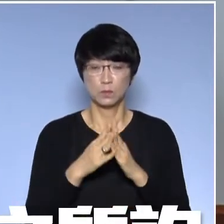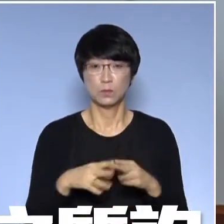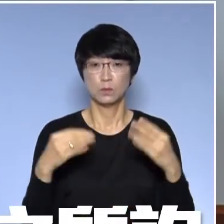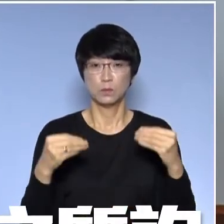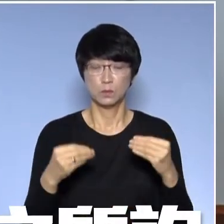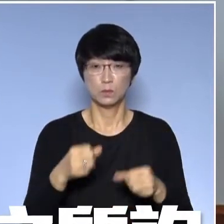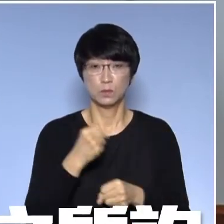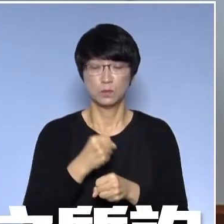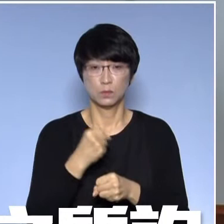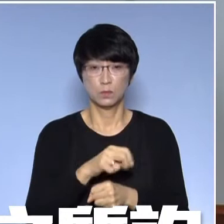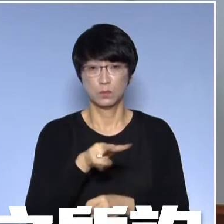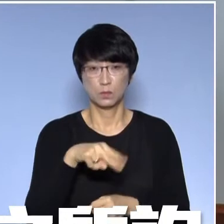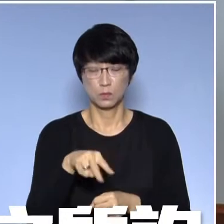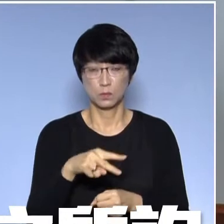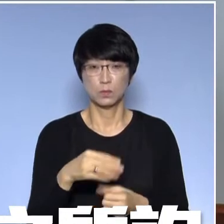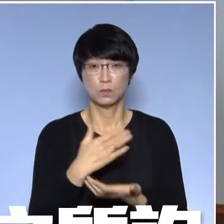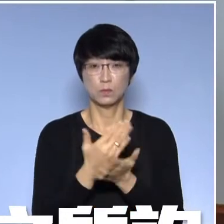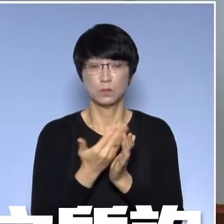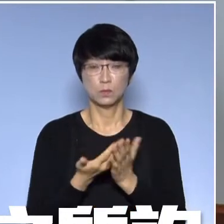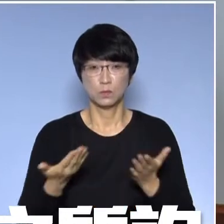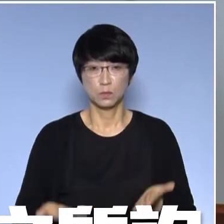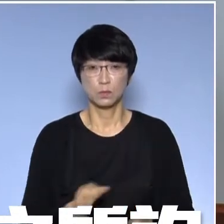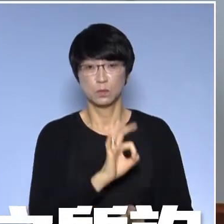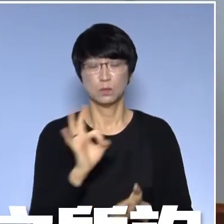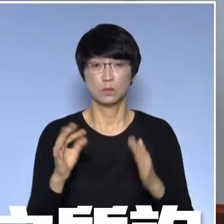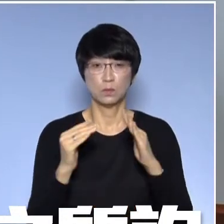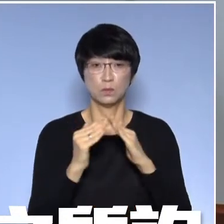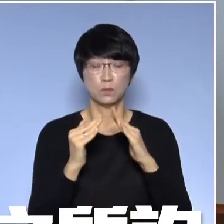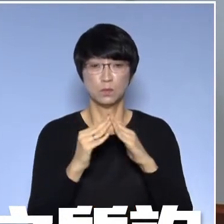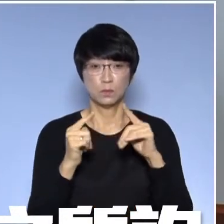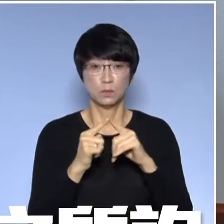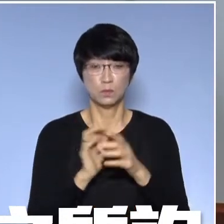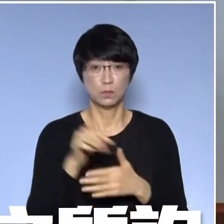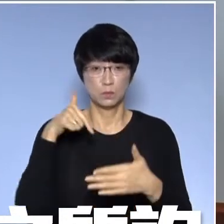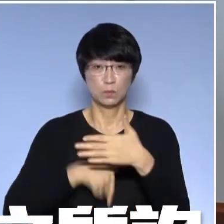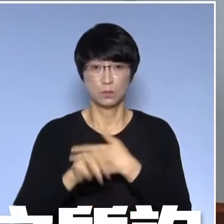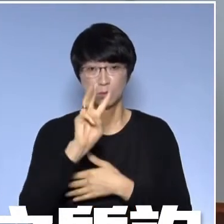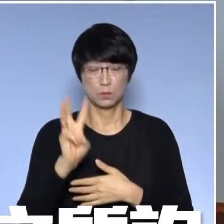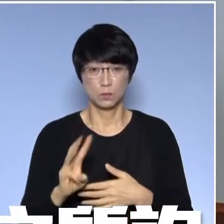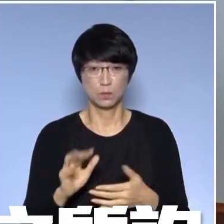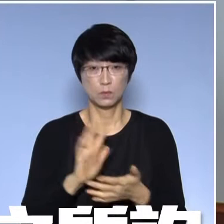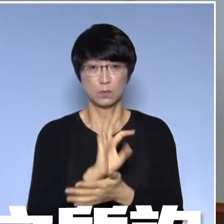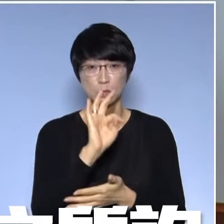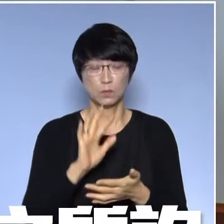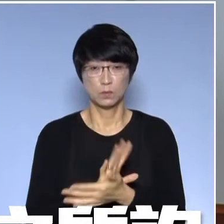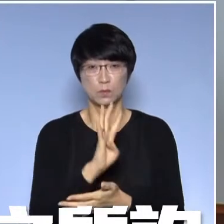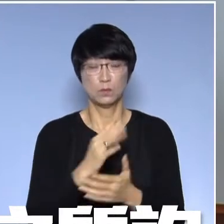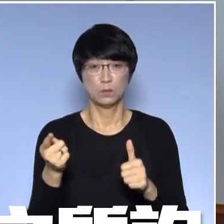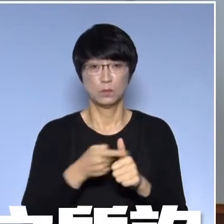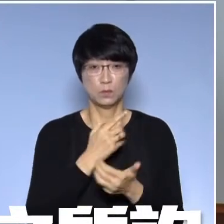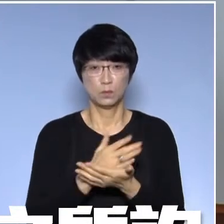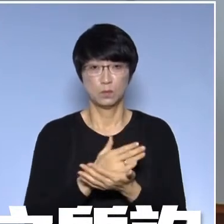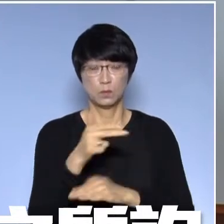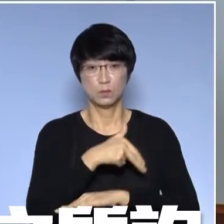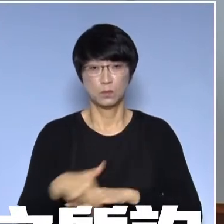培訓樣。在現有的情況之下，無家者的公共資源是很不夠的。深水埗最近3-4年就實施了一些先導的計劃，在區